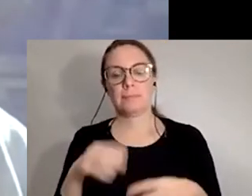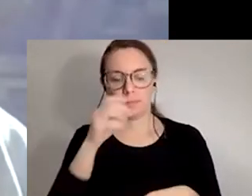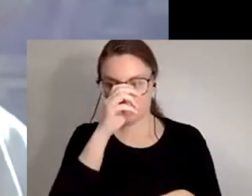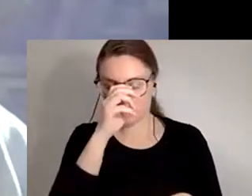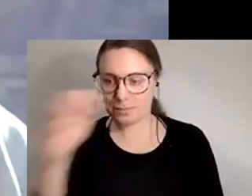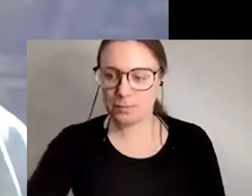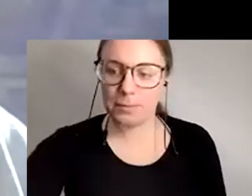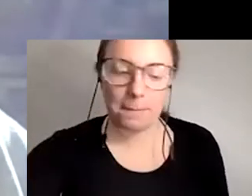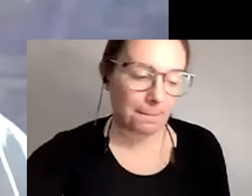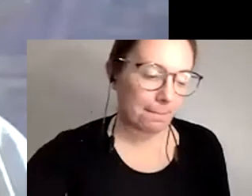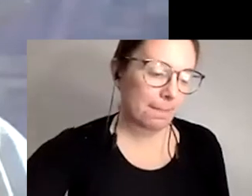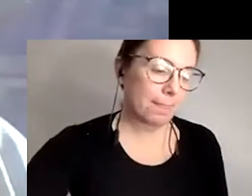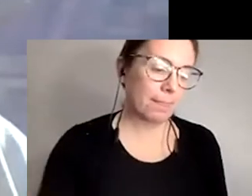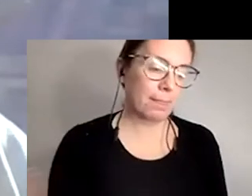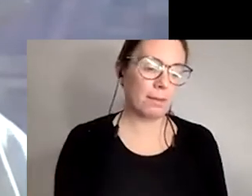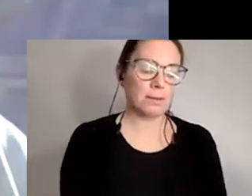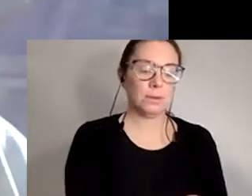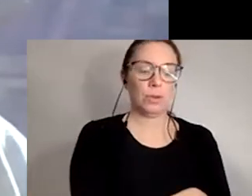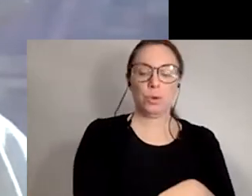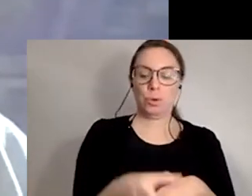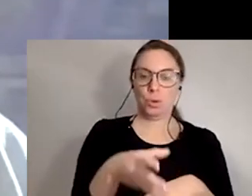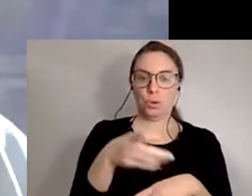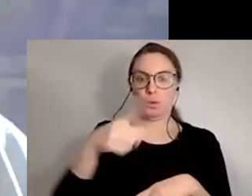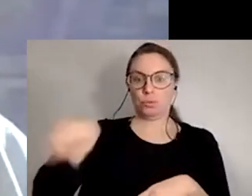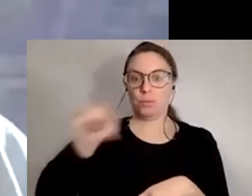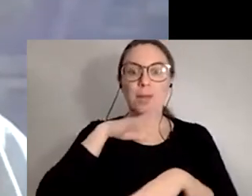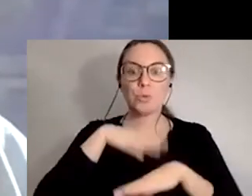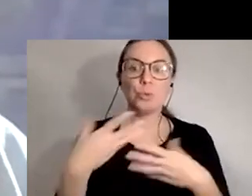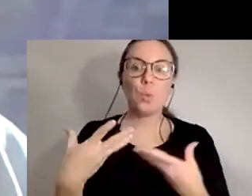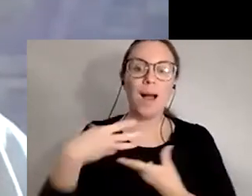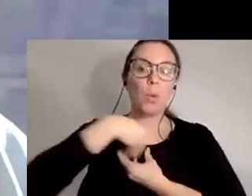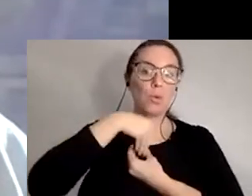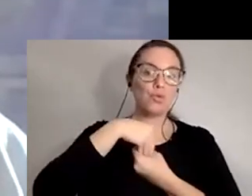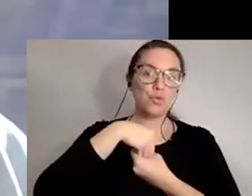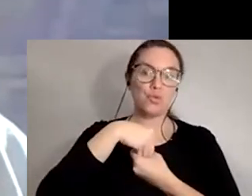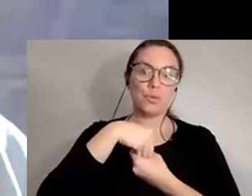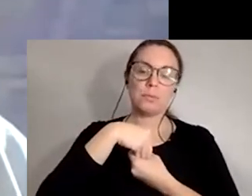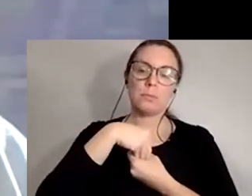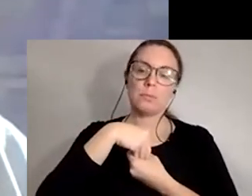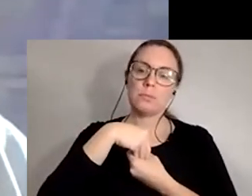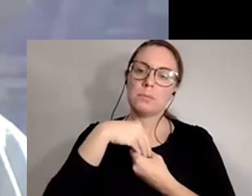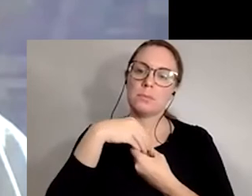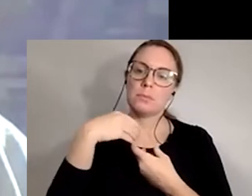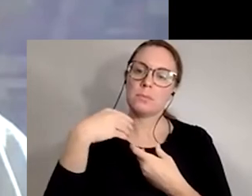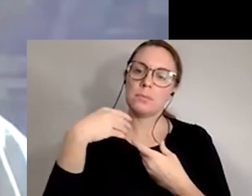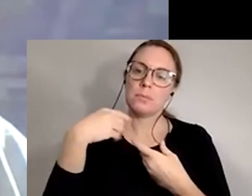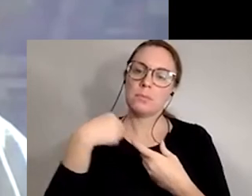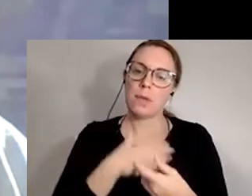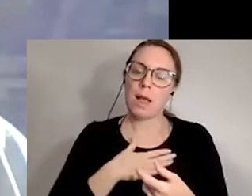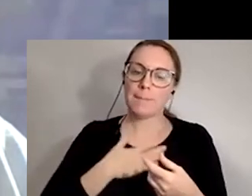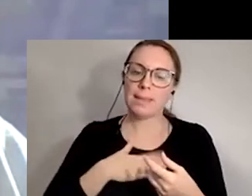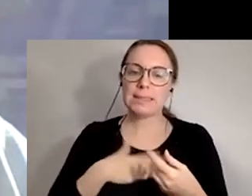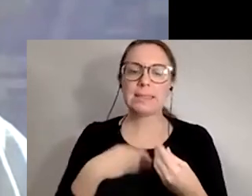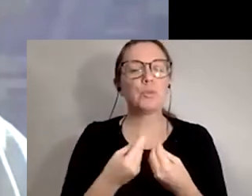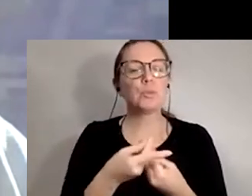Oui, le contenu de ce dont vous allez parler, qui est… Alors, j'ai beaucoup apprécié ce que vous avez dit,